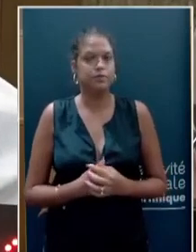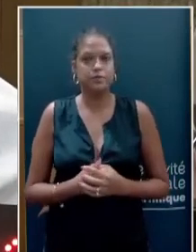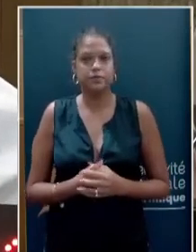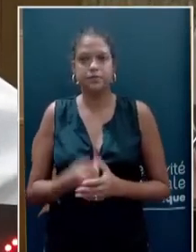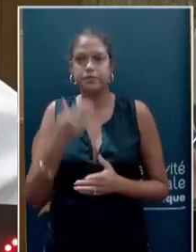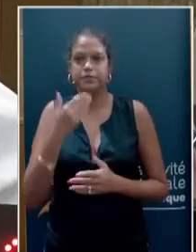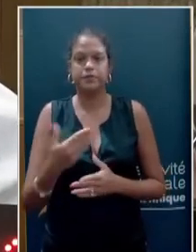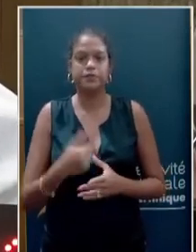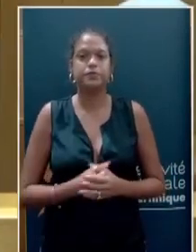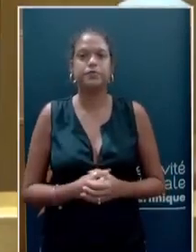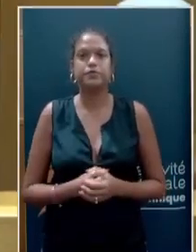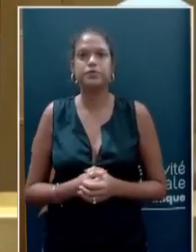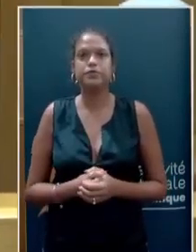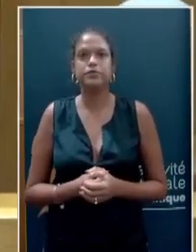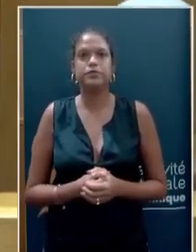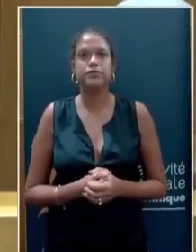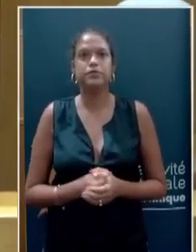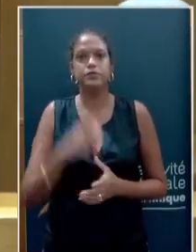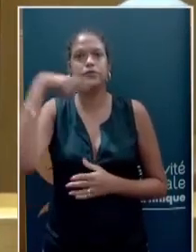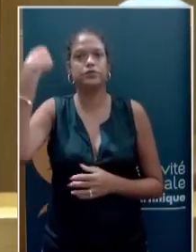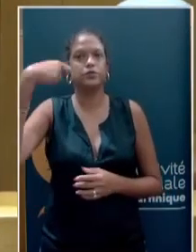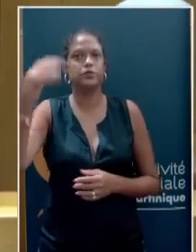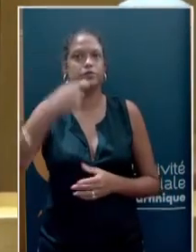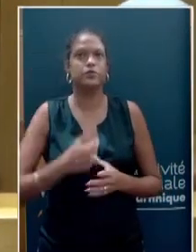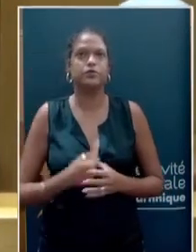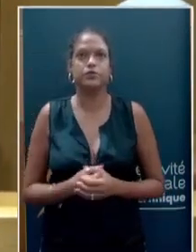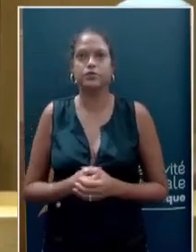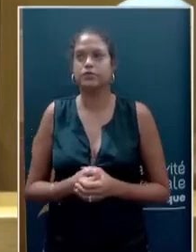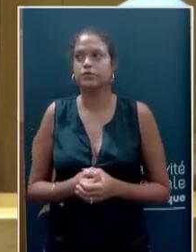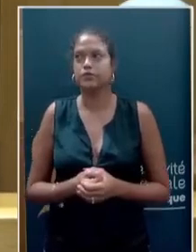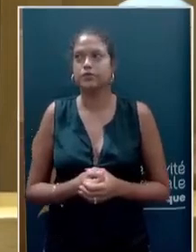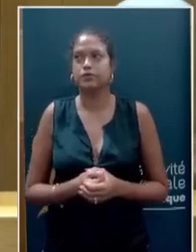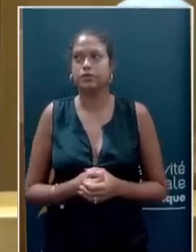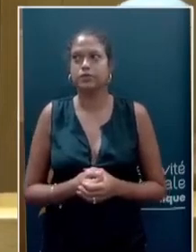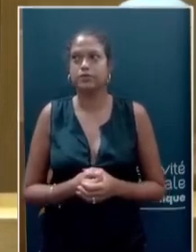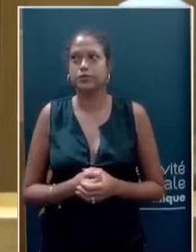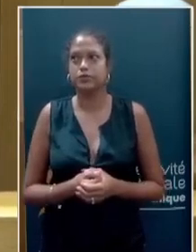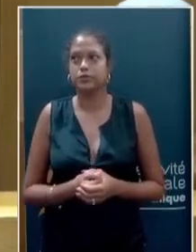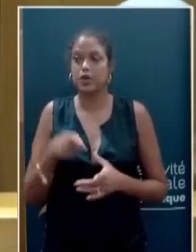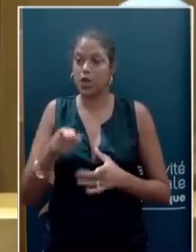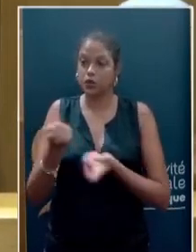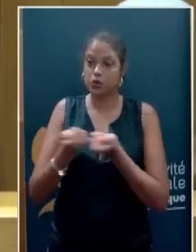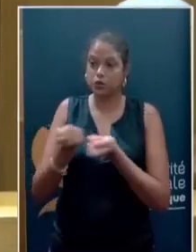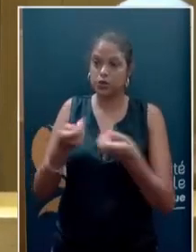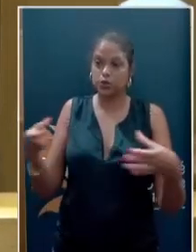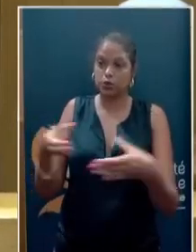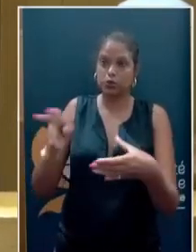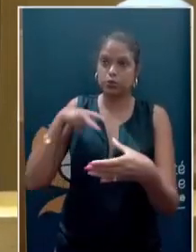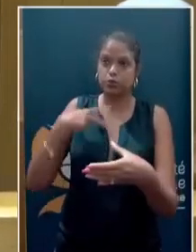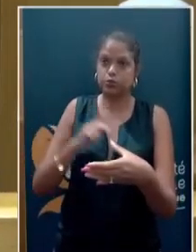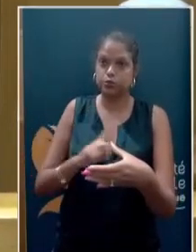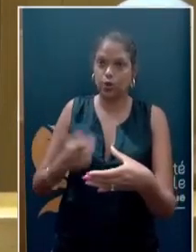Merci. Monsieur le Président, pas faire d'ingérence dans le groupe. Nous savons le capital temps